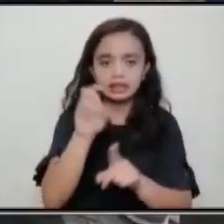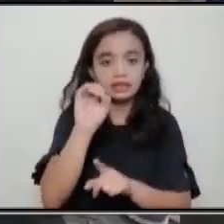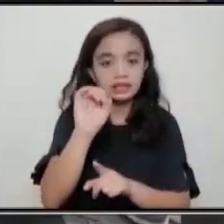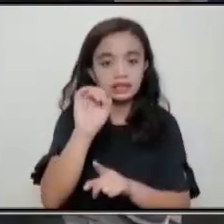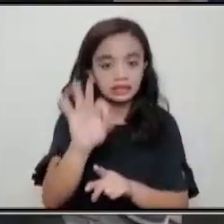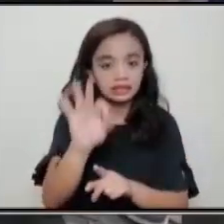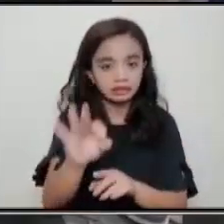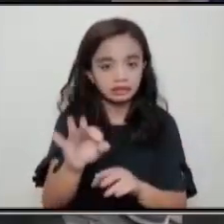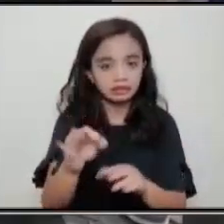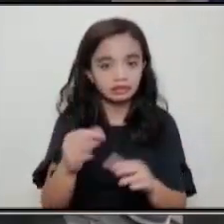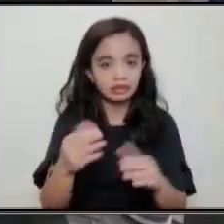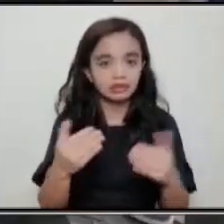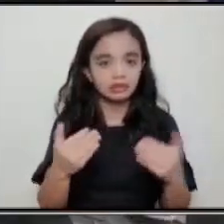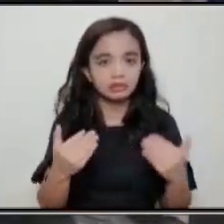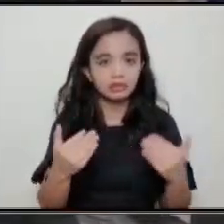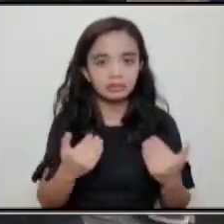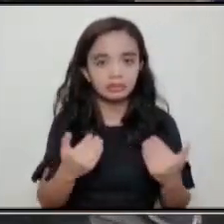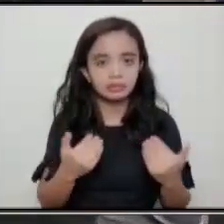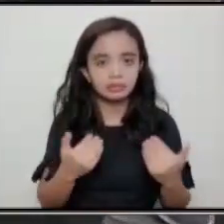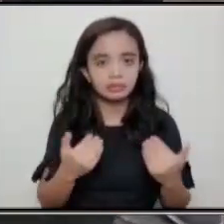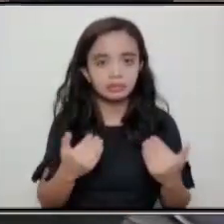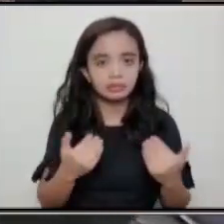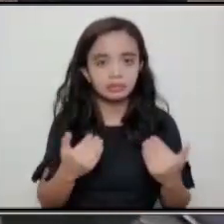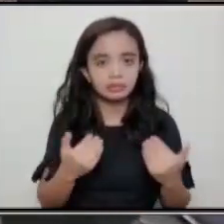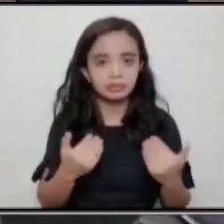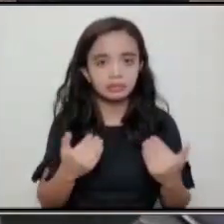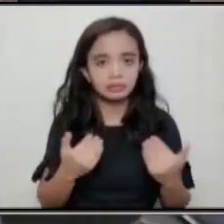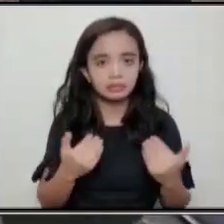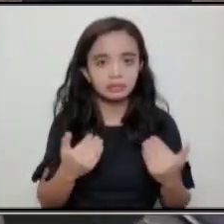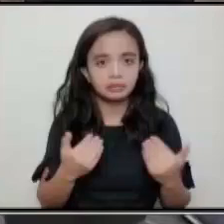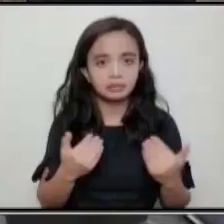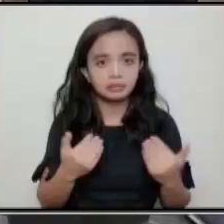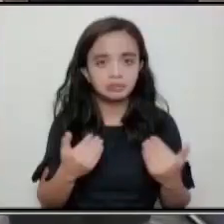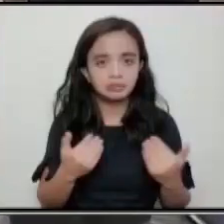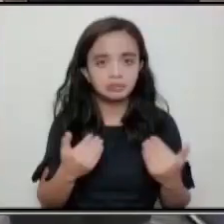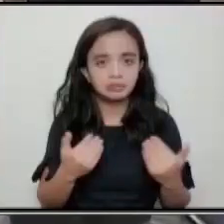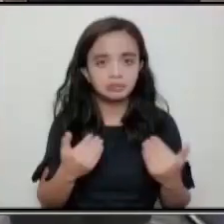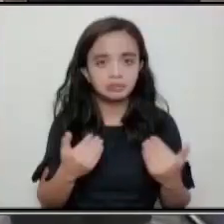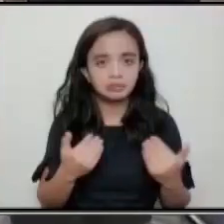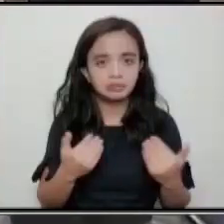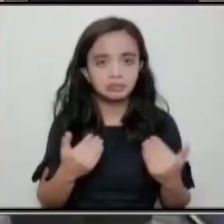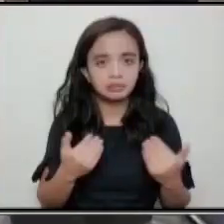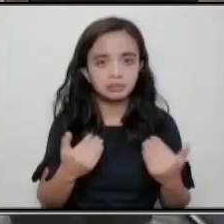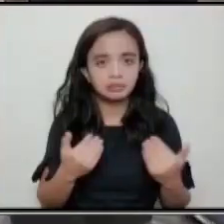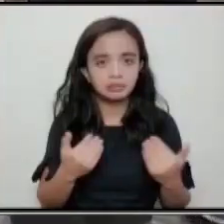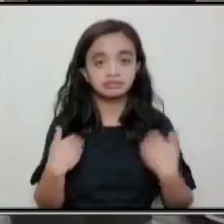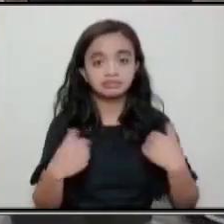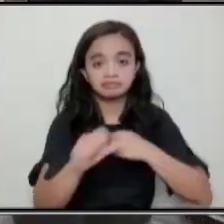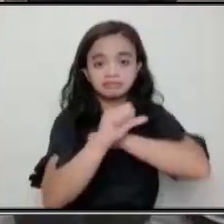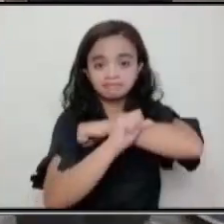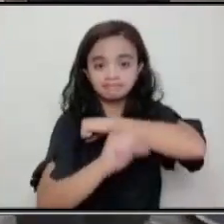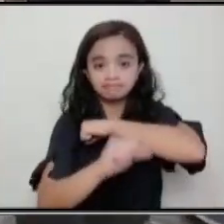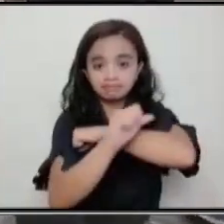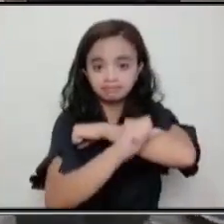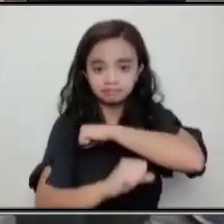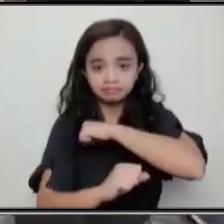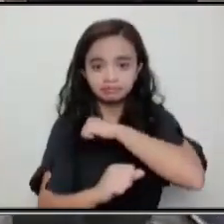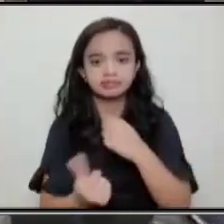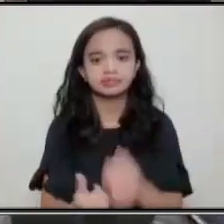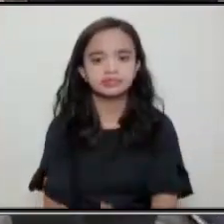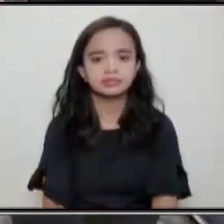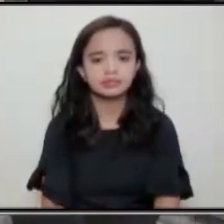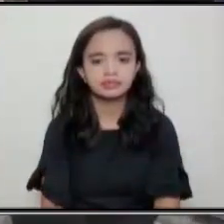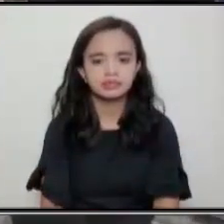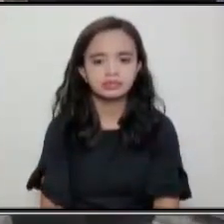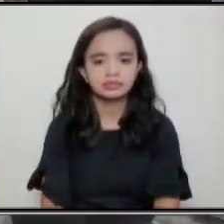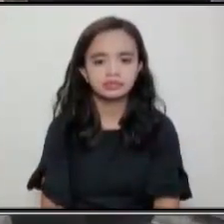mga casualty or magkaroon tayo ng mga sugat or ano. And aside doon, syempre ganito nga,